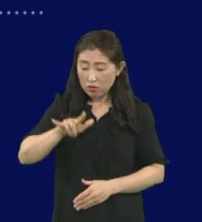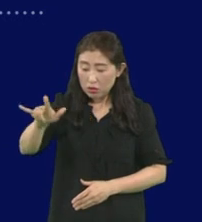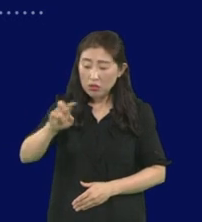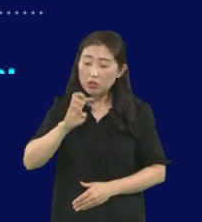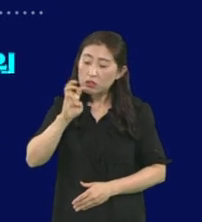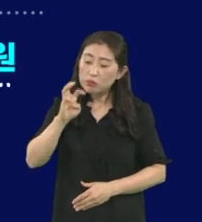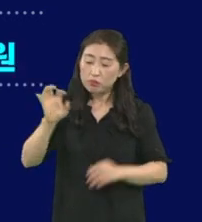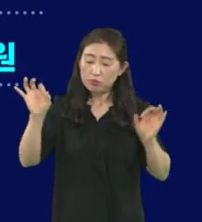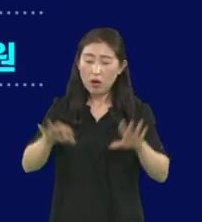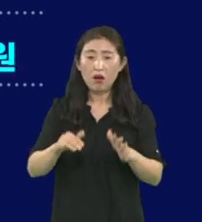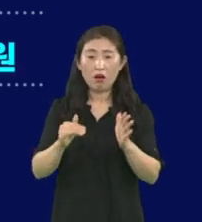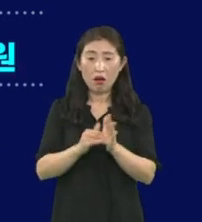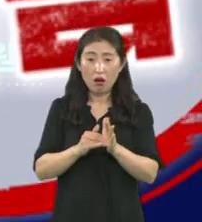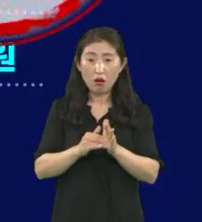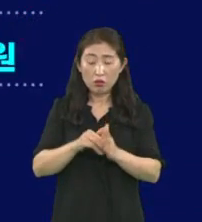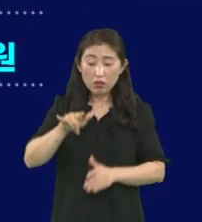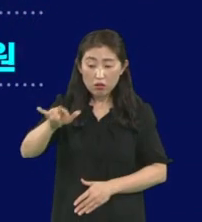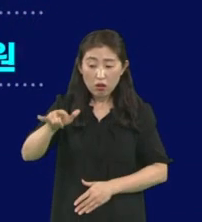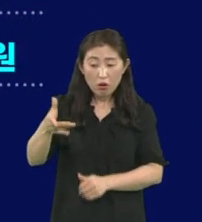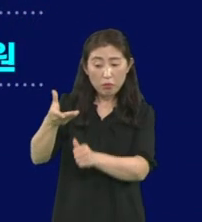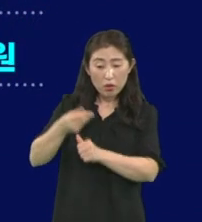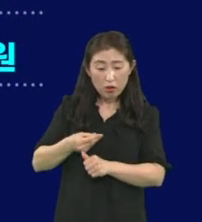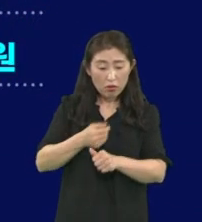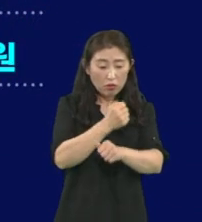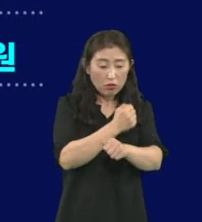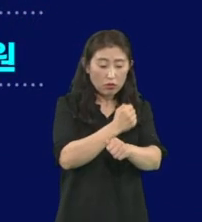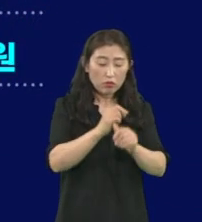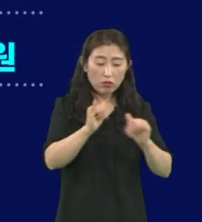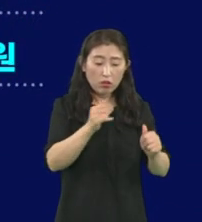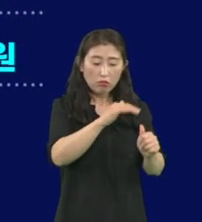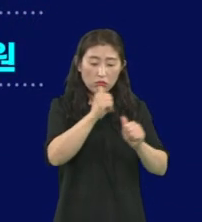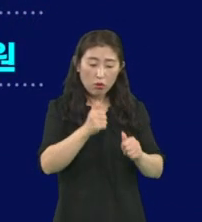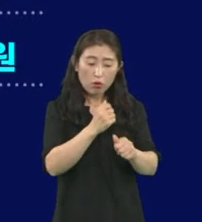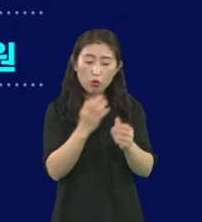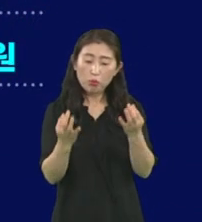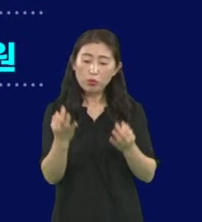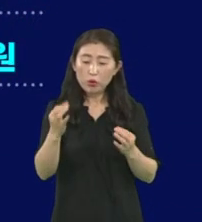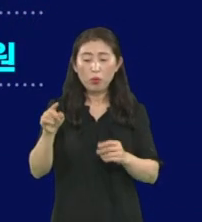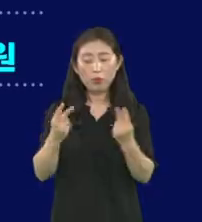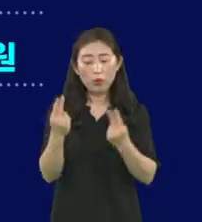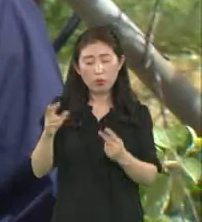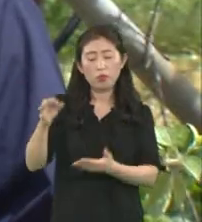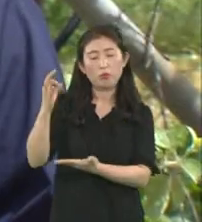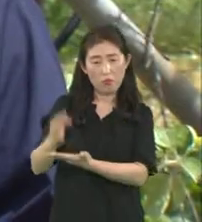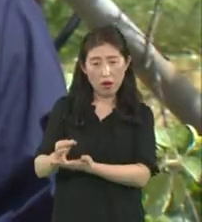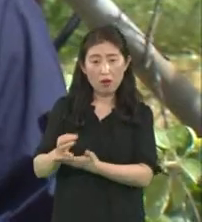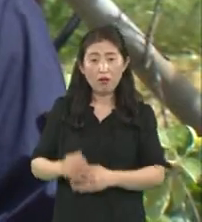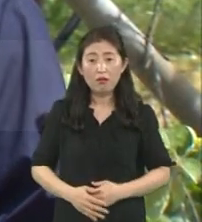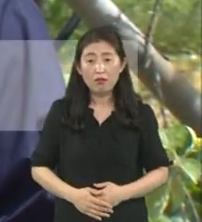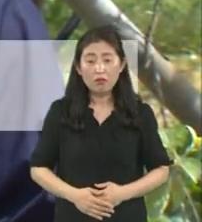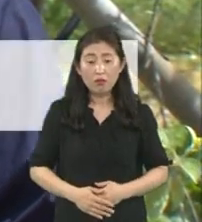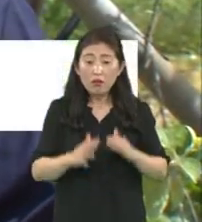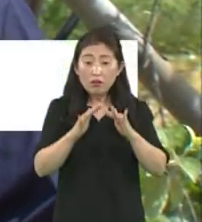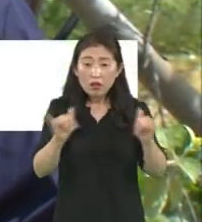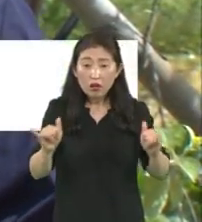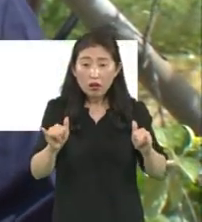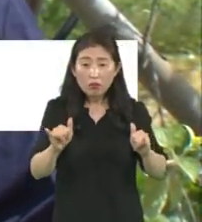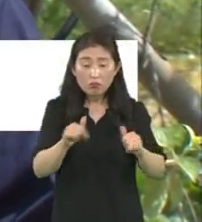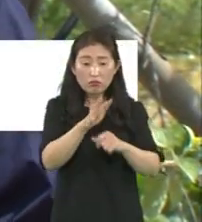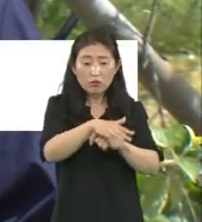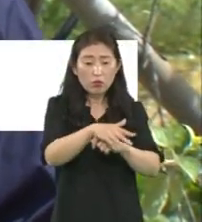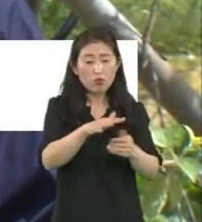있고 드론 대여 비용도 인건비의 절반 수준이어서 경제성이 높습니다. 사람이 부족하고 또한